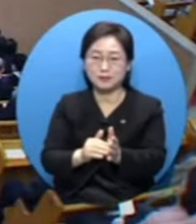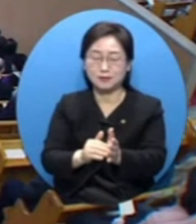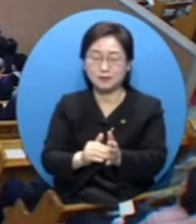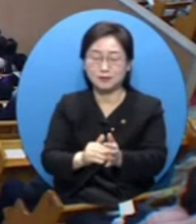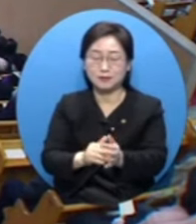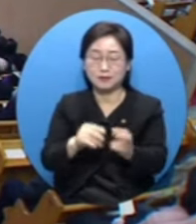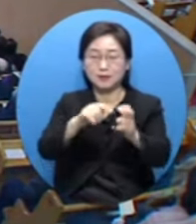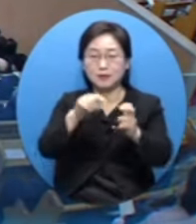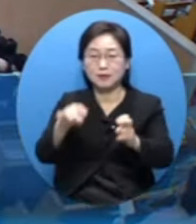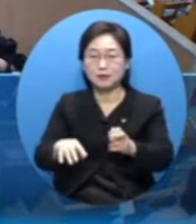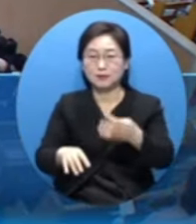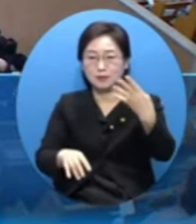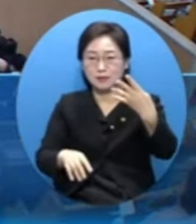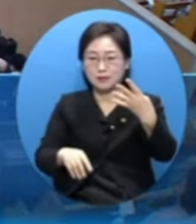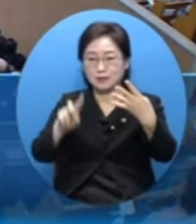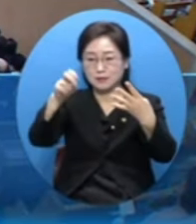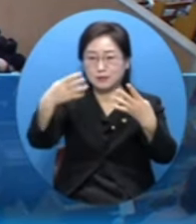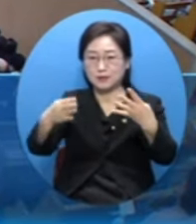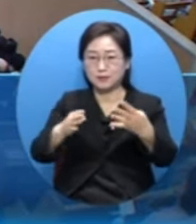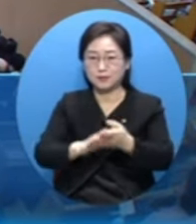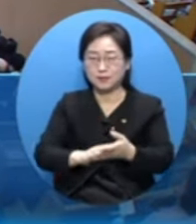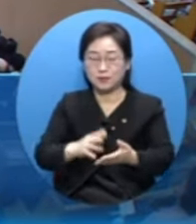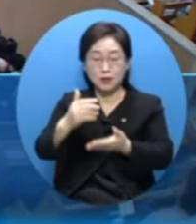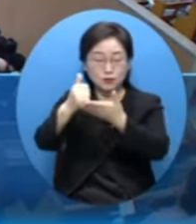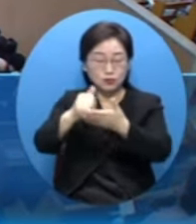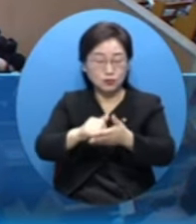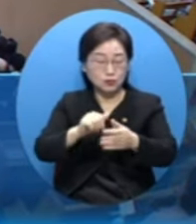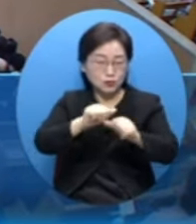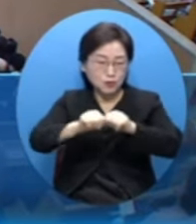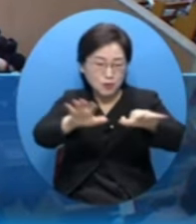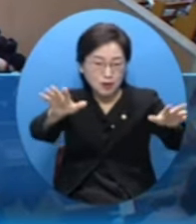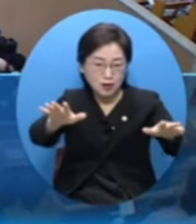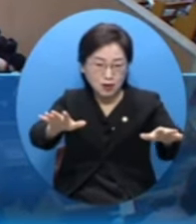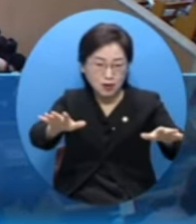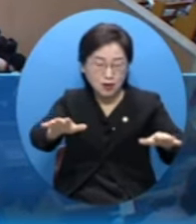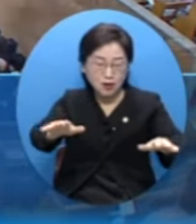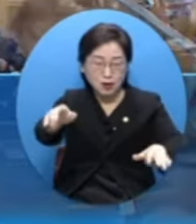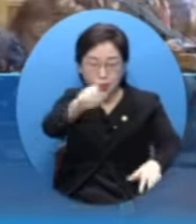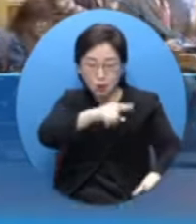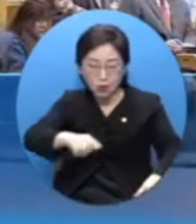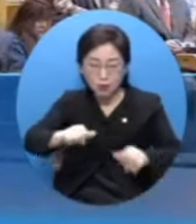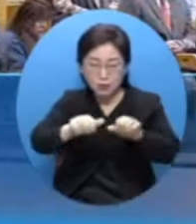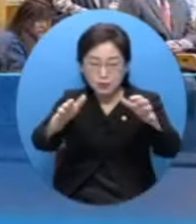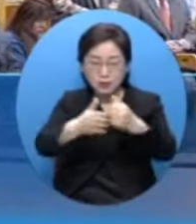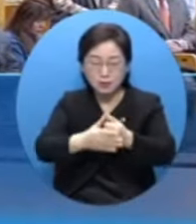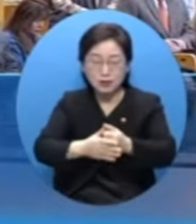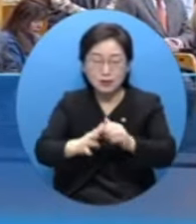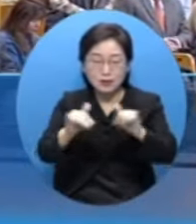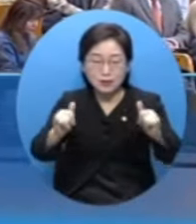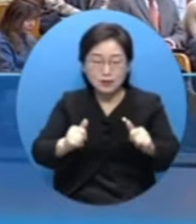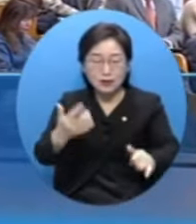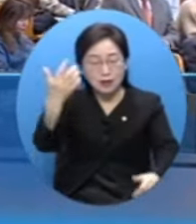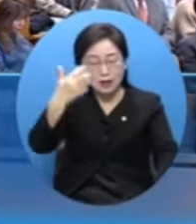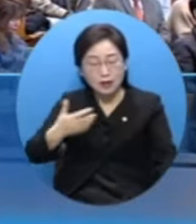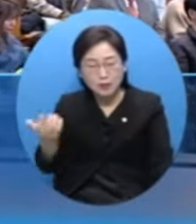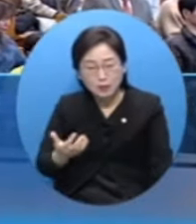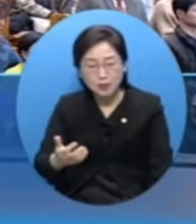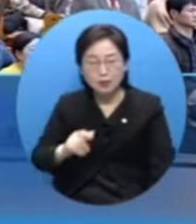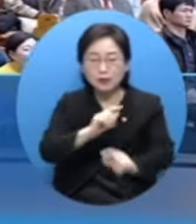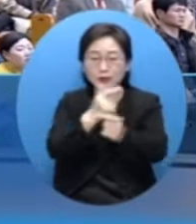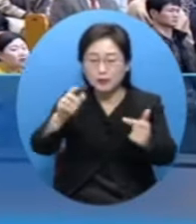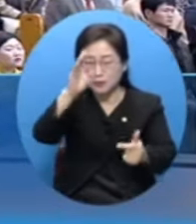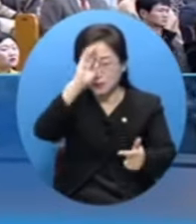마태복음 4장 24절은 말씀합니다. 그의 소문이 온 수리아에 퍼진지라 사람들이 모든 앓는 자, 곧 각종 병에